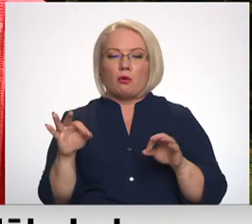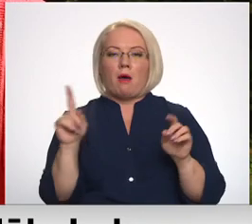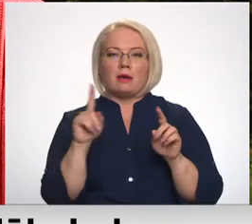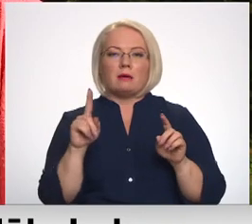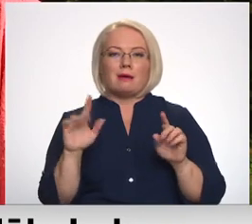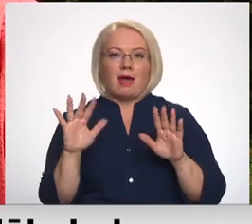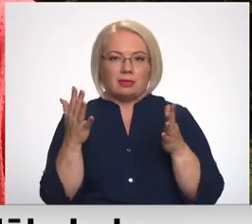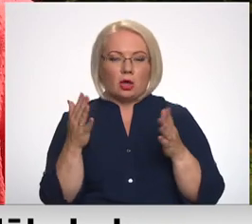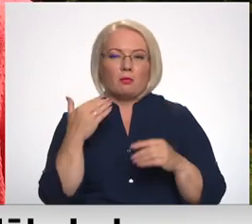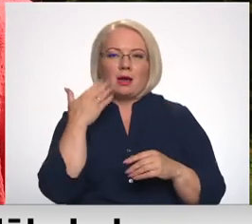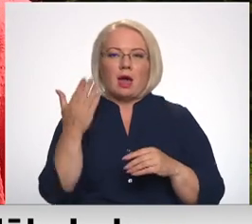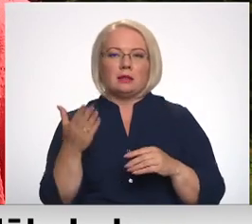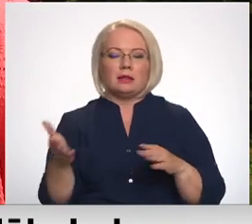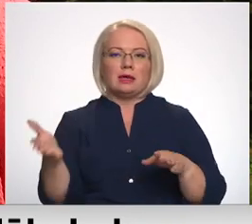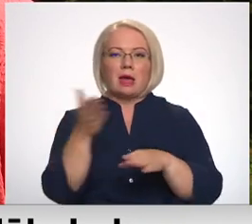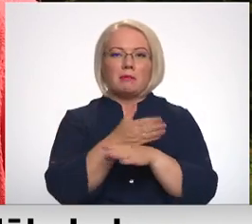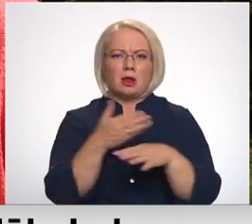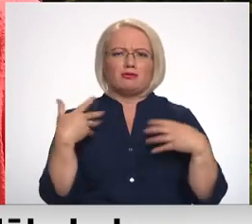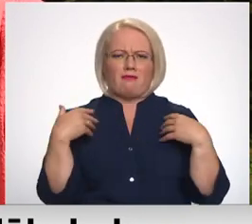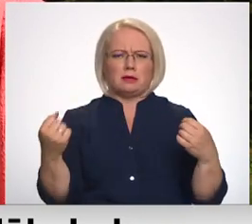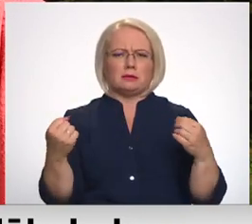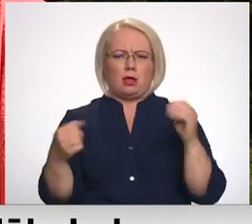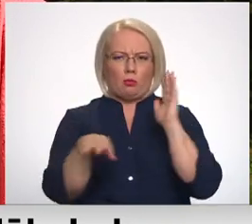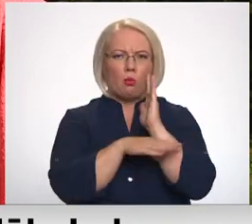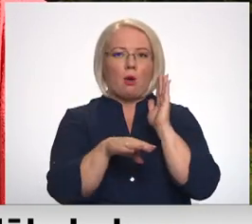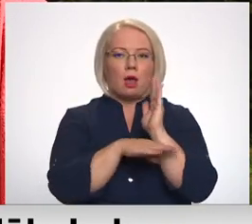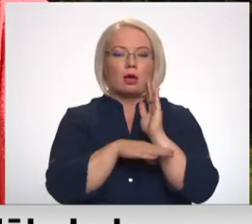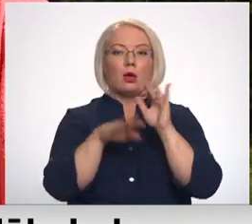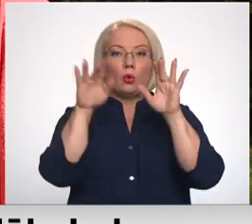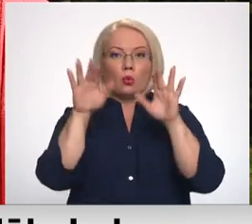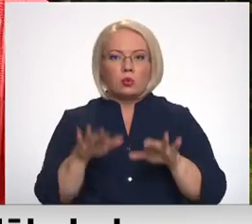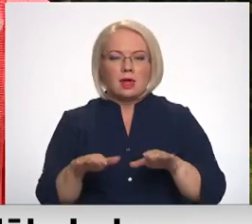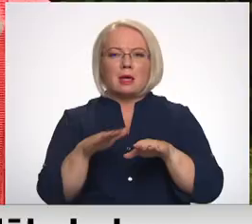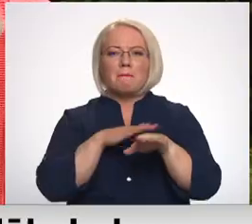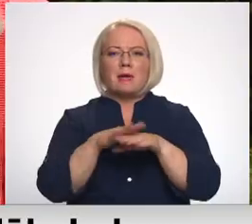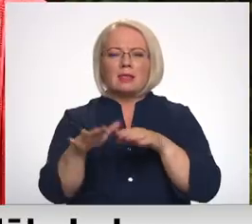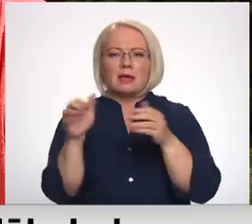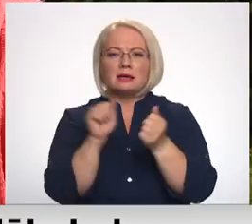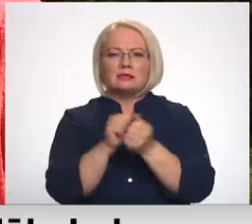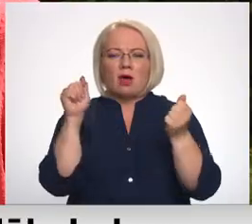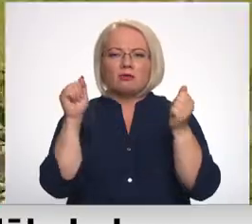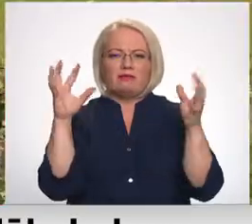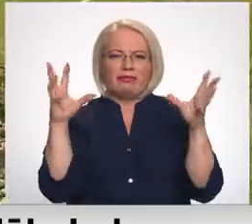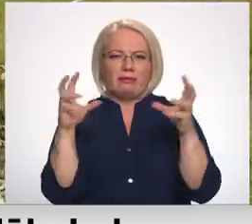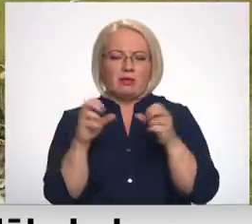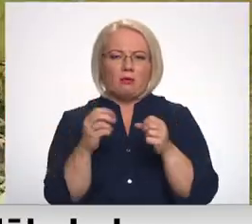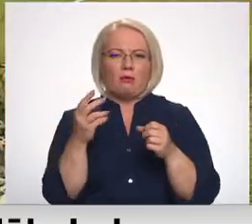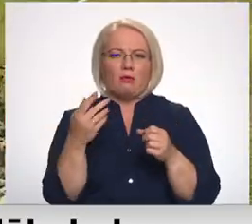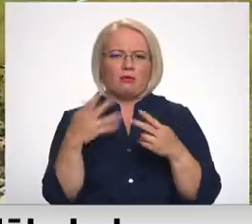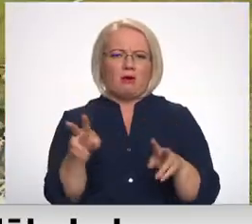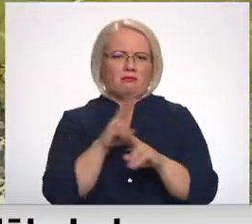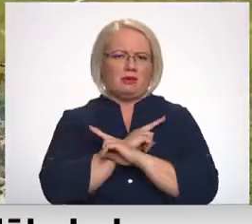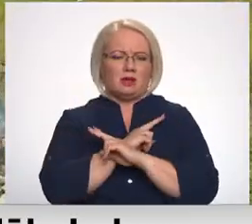kad iepriekš veseli koki jau rudenī ir pilnībā nokautuši, aizgājuši bojā. Nekādā